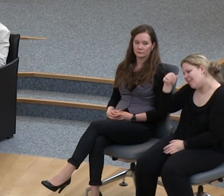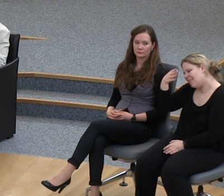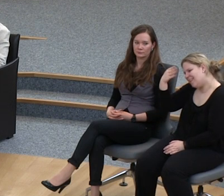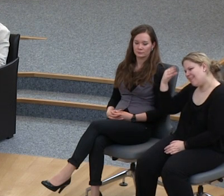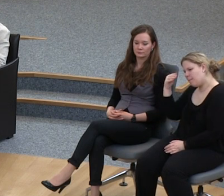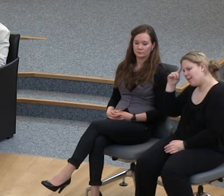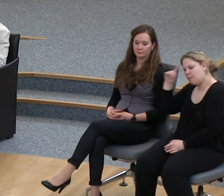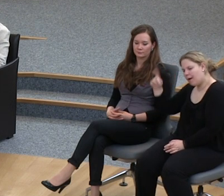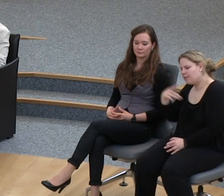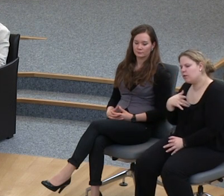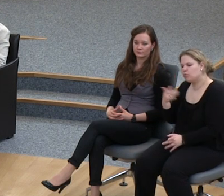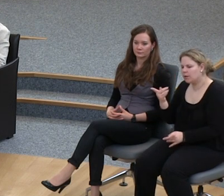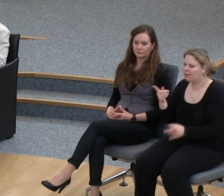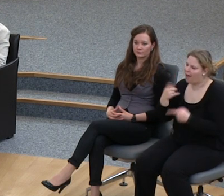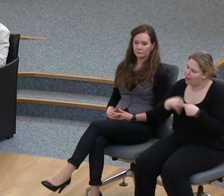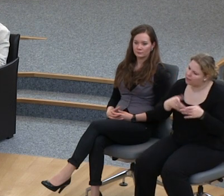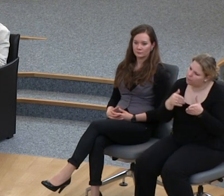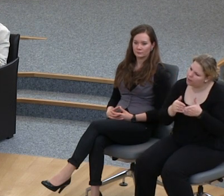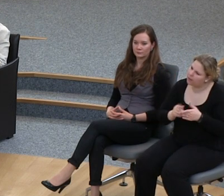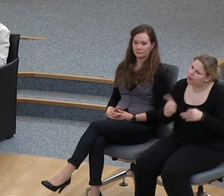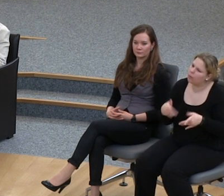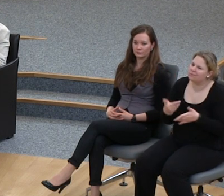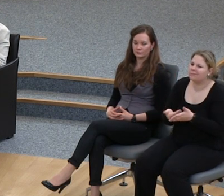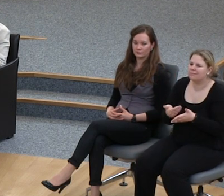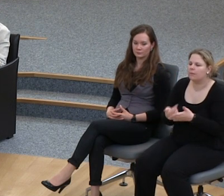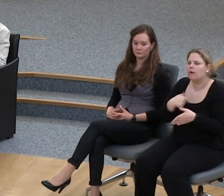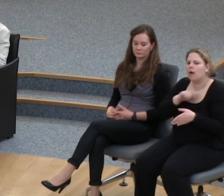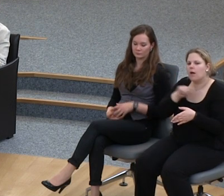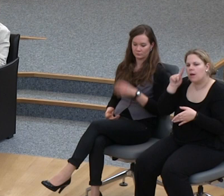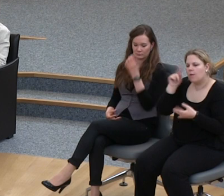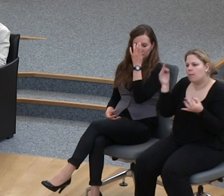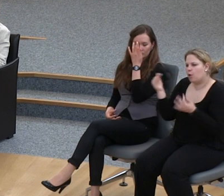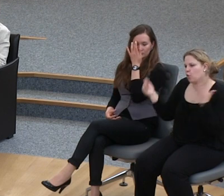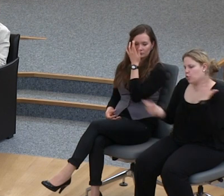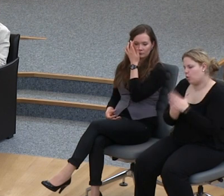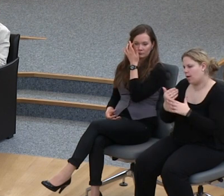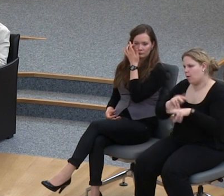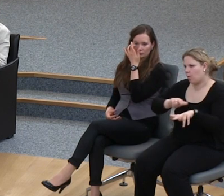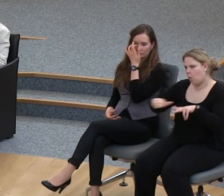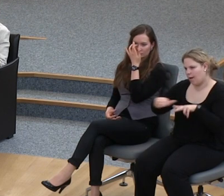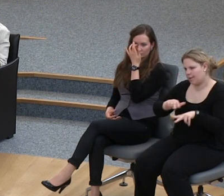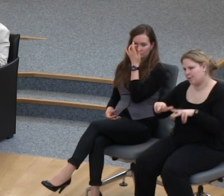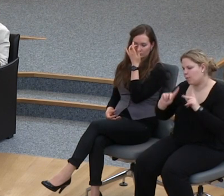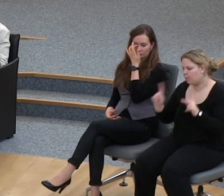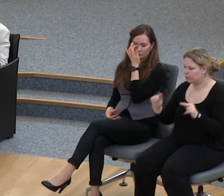verschiedenerlei Behinderungen und wie kann sowas organisiert sein? Da müssen wir zum Teil nachbessern